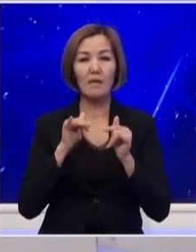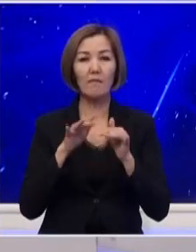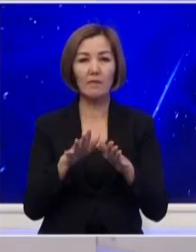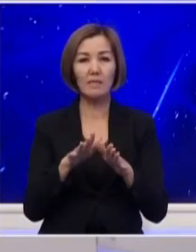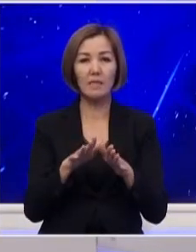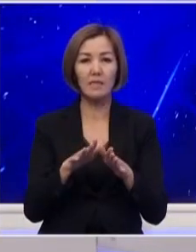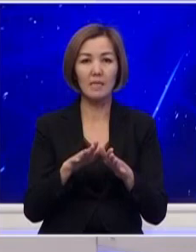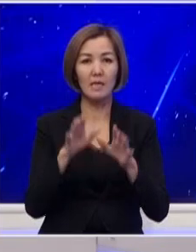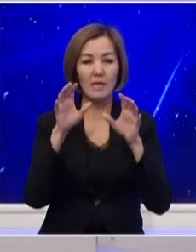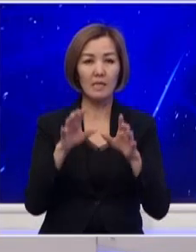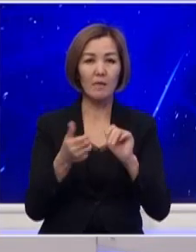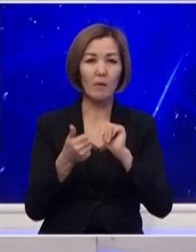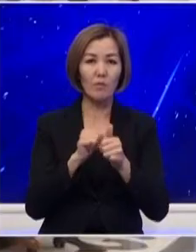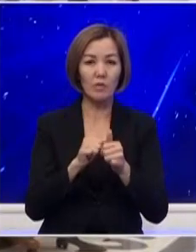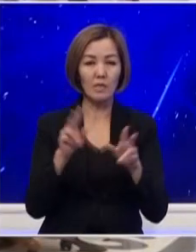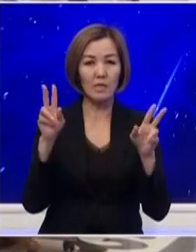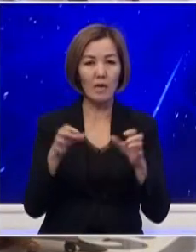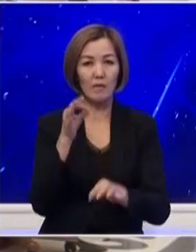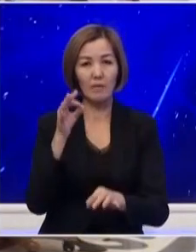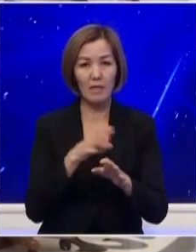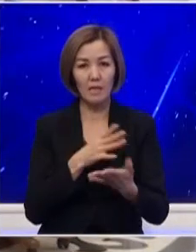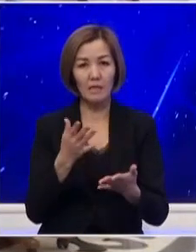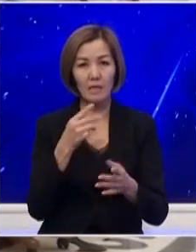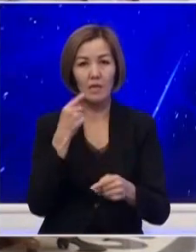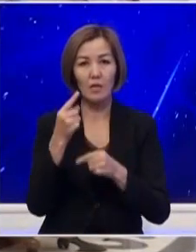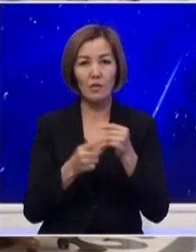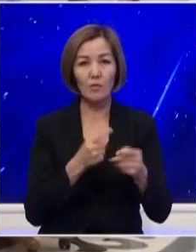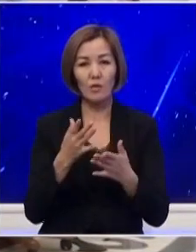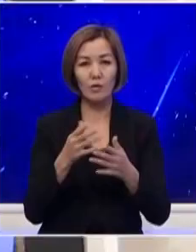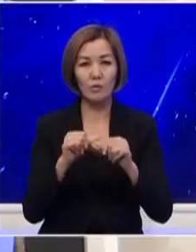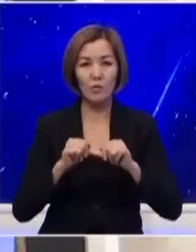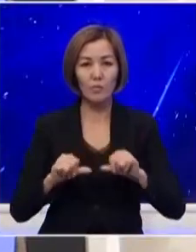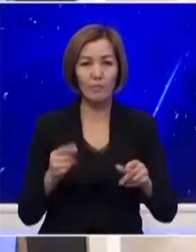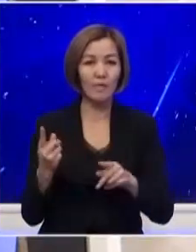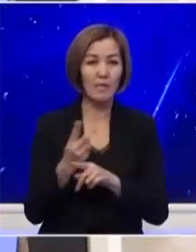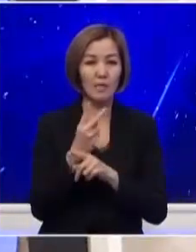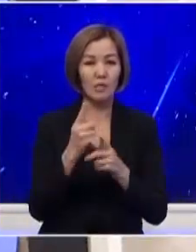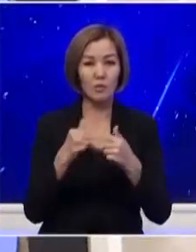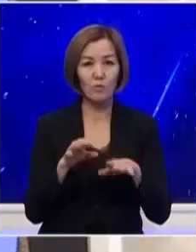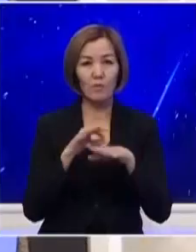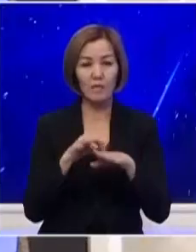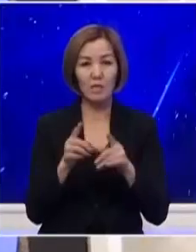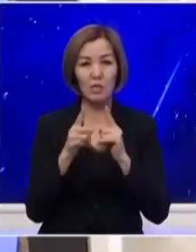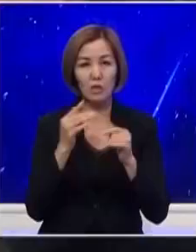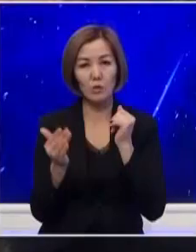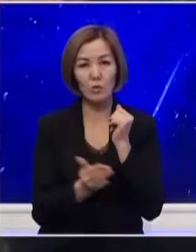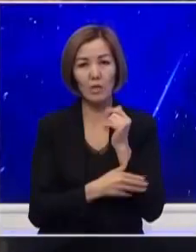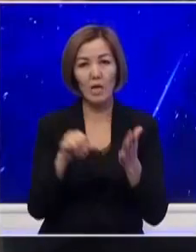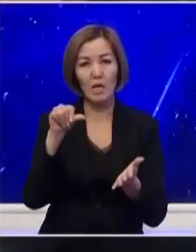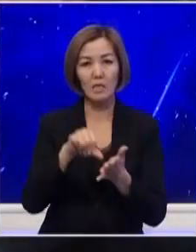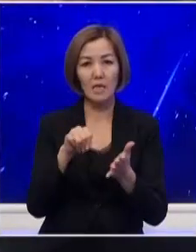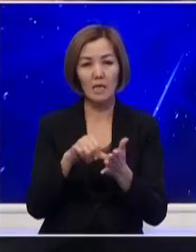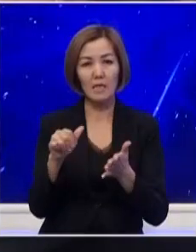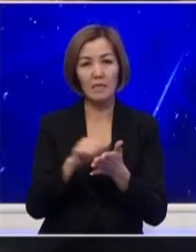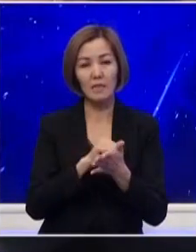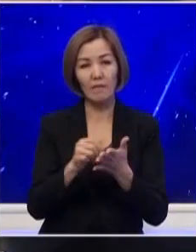архивсі саласындағы заңнама мен өзгерістер тақырыбы талқыланды. Дәстүрлі дөңгелек үстел биыл екінші рет ұйымдастырылды. Жиын соңында